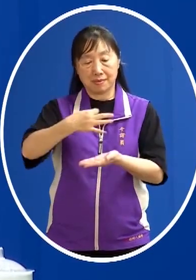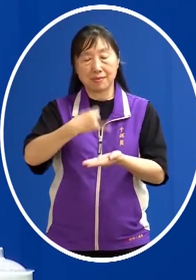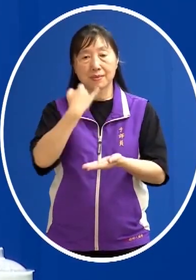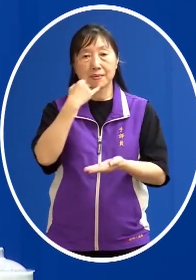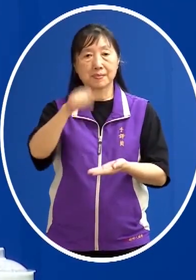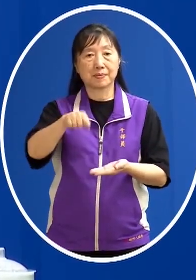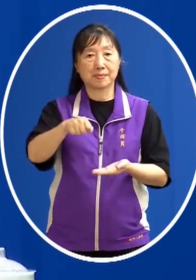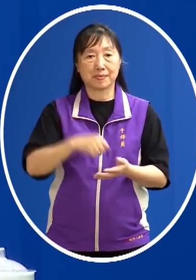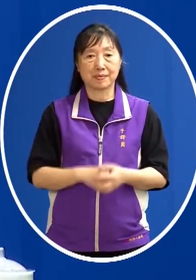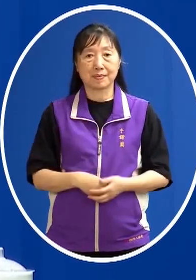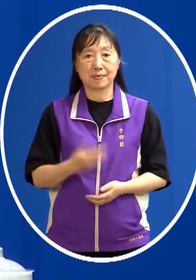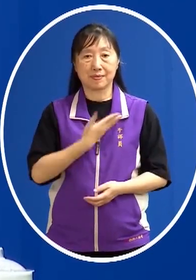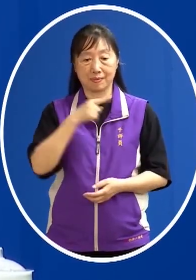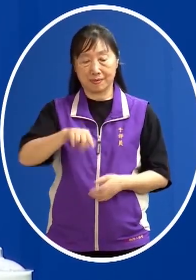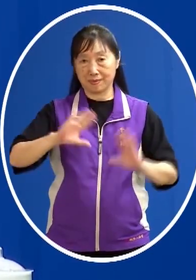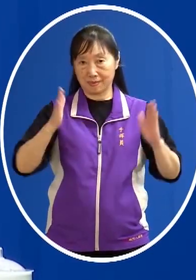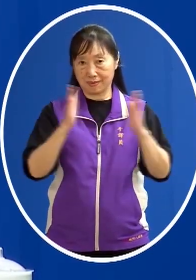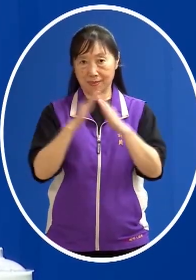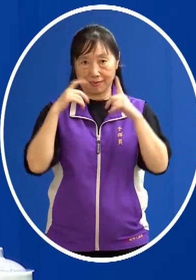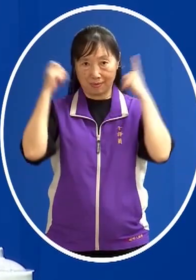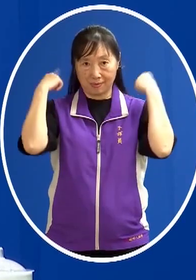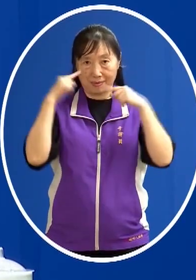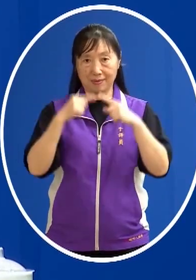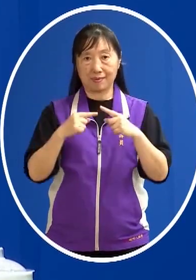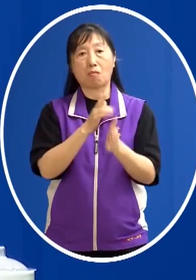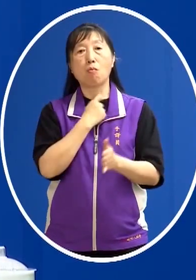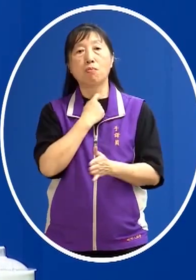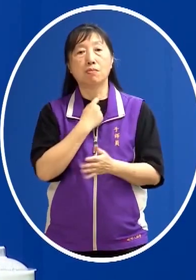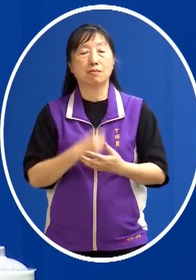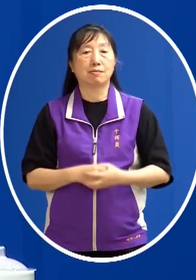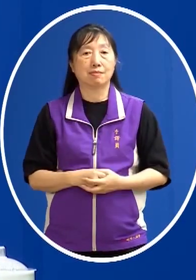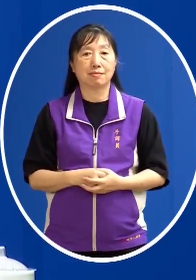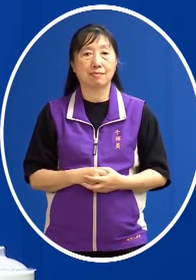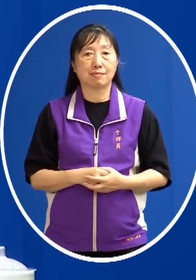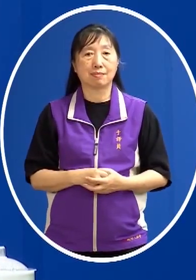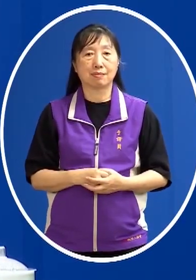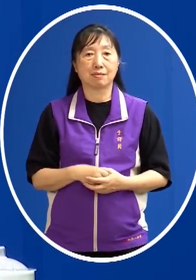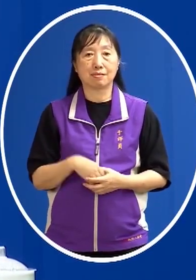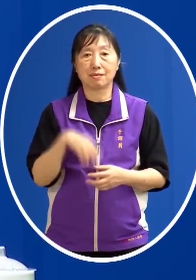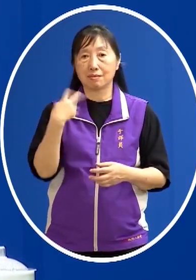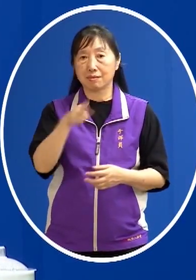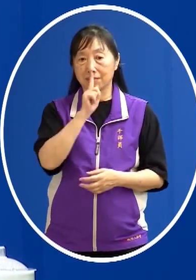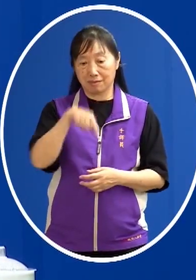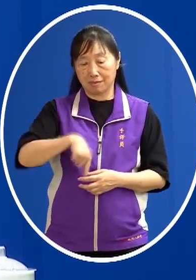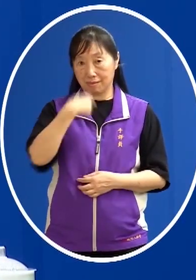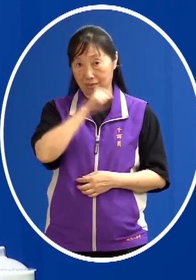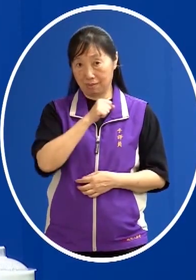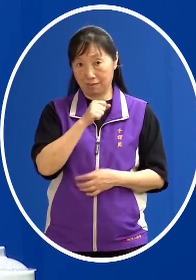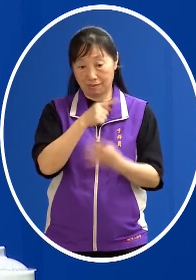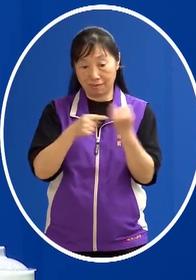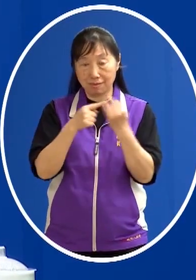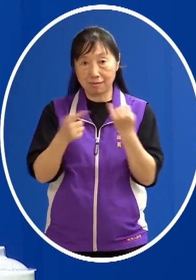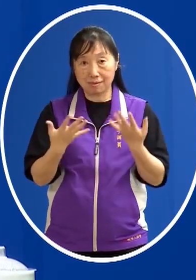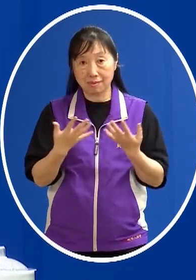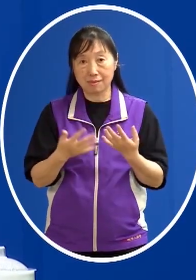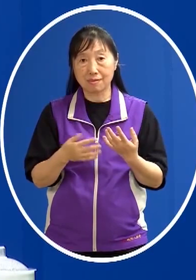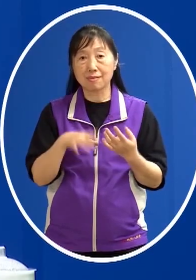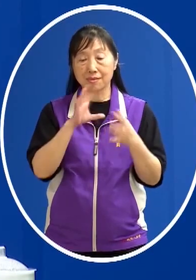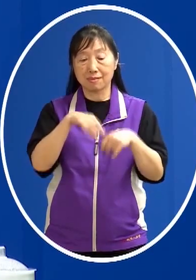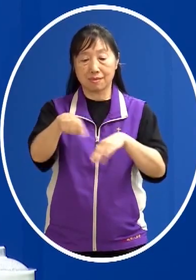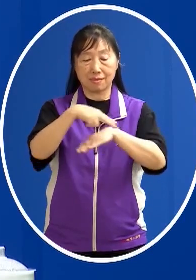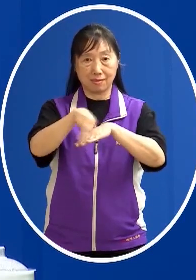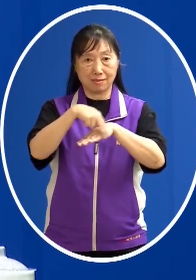我们的口罩国家队去打世界杯。那谈到国内口罩数量，透过这样的机